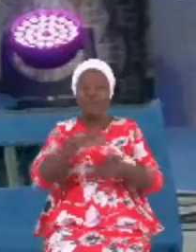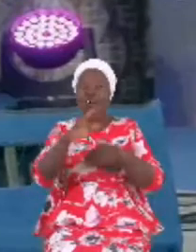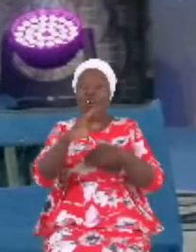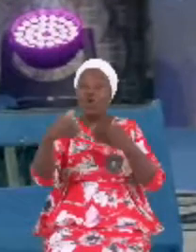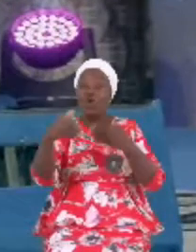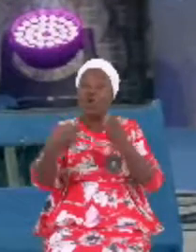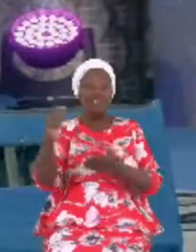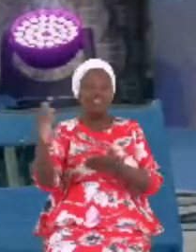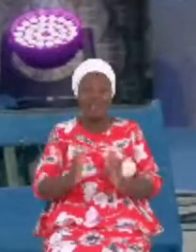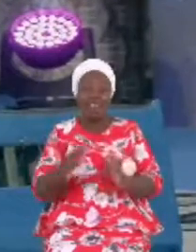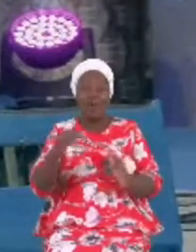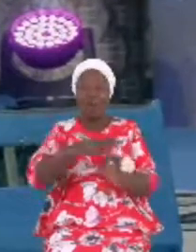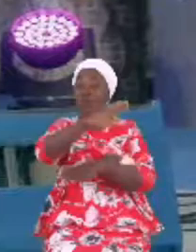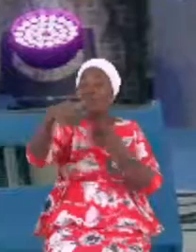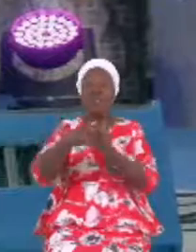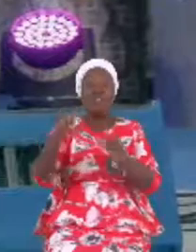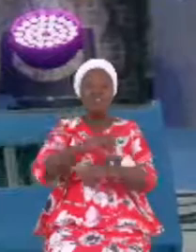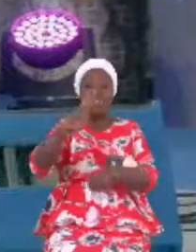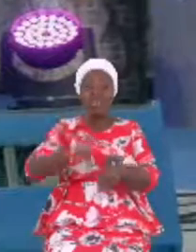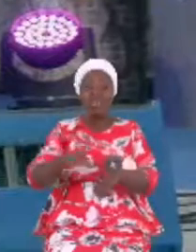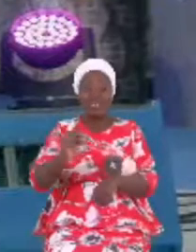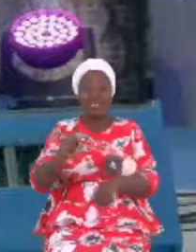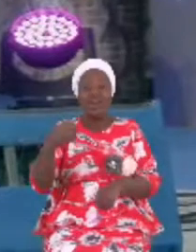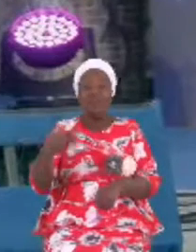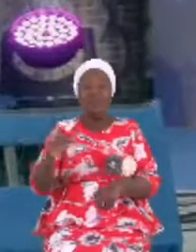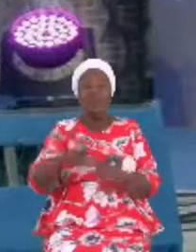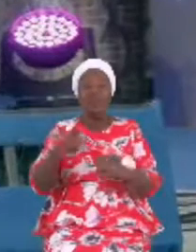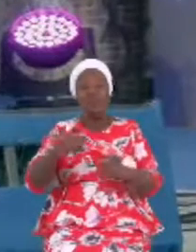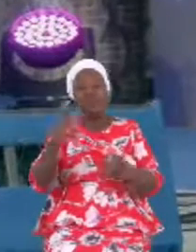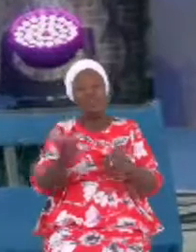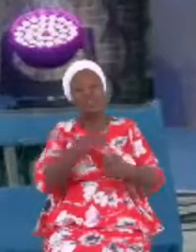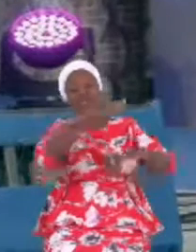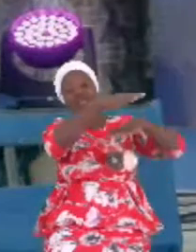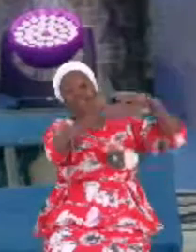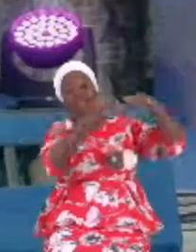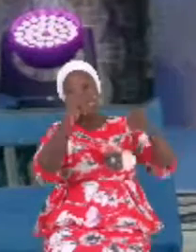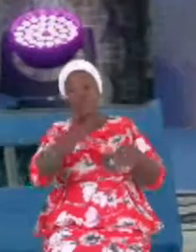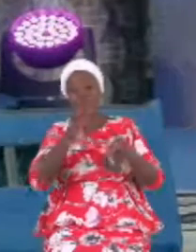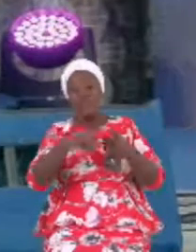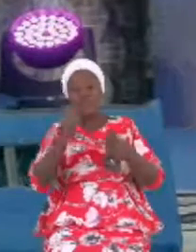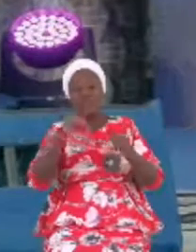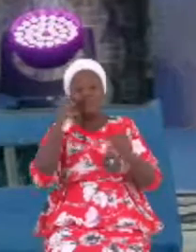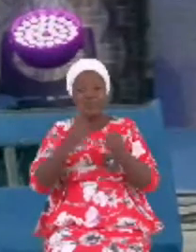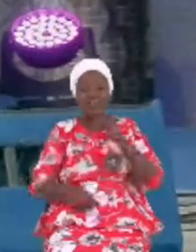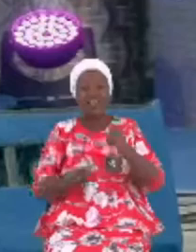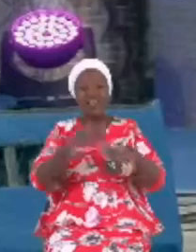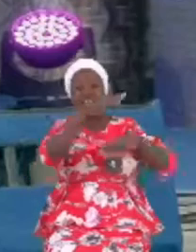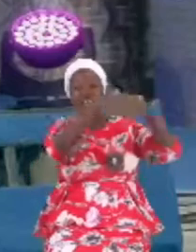les chantres de toutes les nations, de la première génération à la dernière